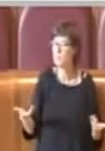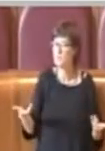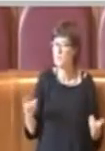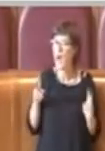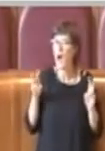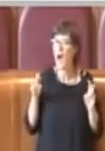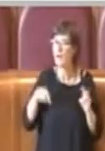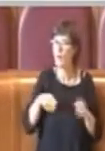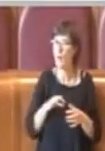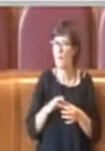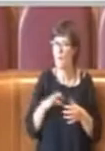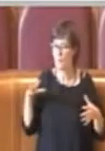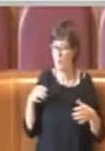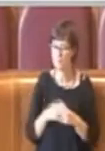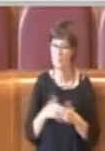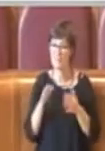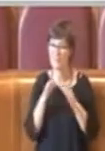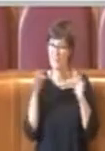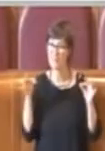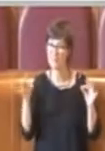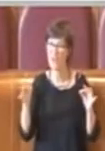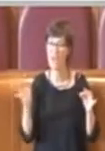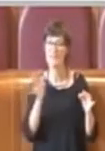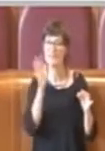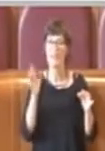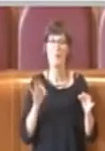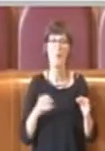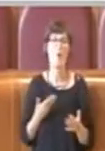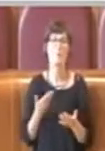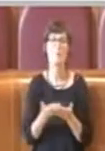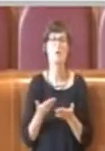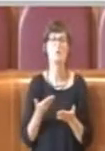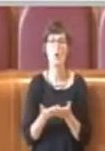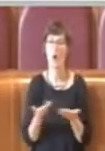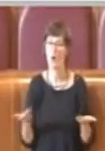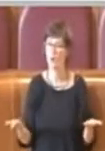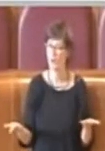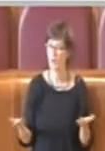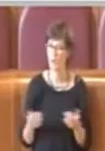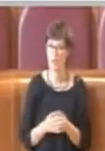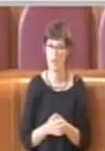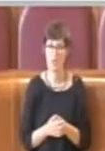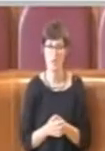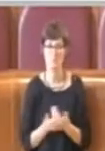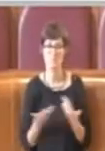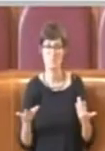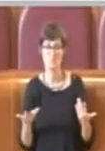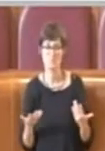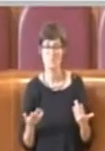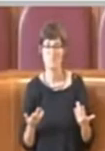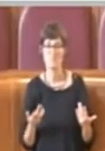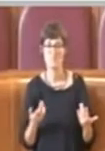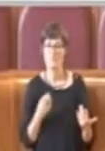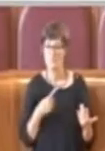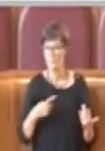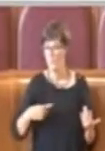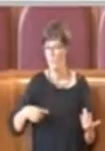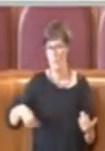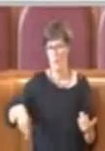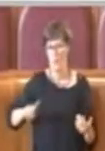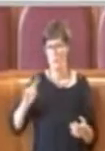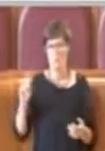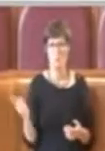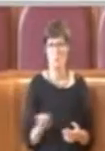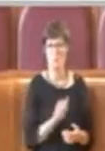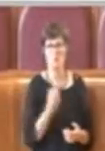Questa frase assomiglia più che altro ad una mozione, non so, quindi ecco, noi siamo tutti consapevoli di questa necessità e